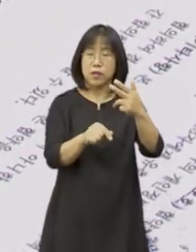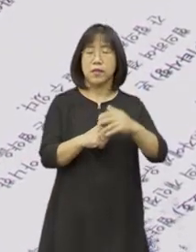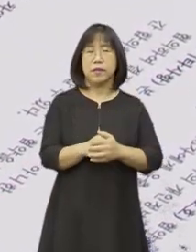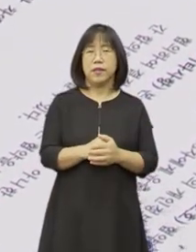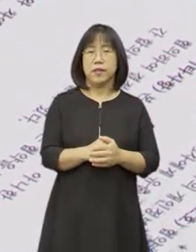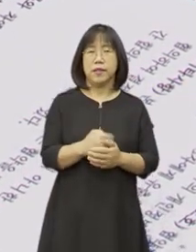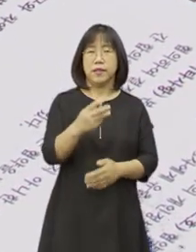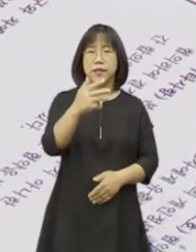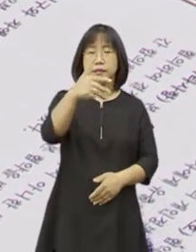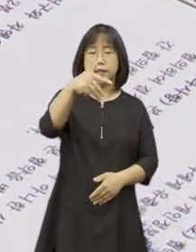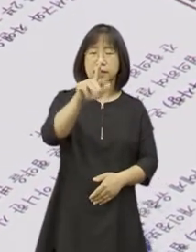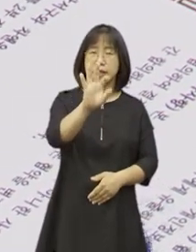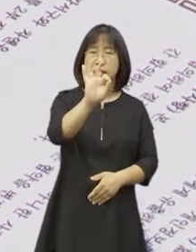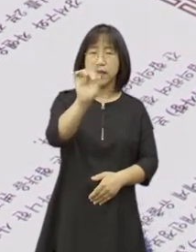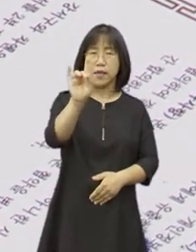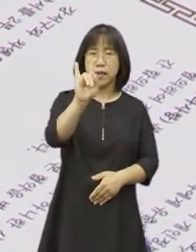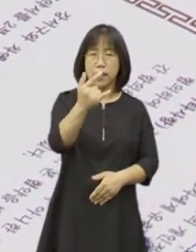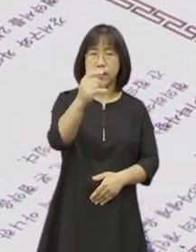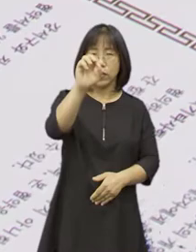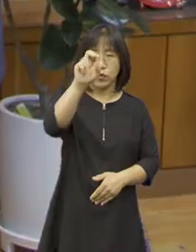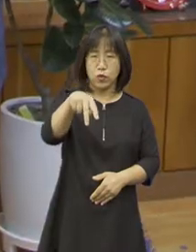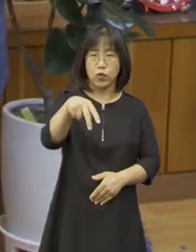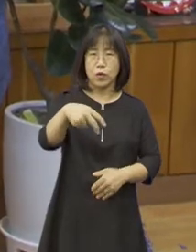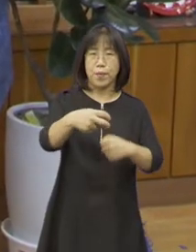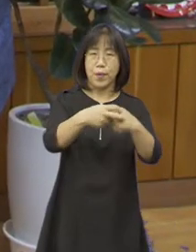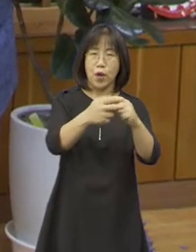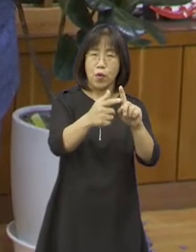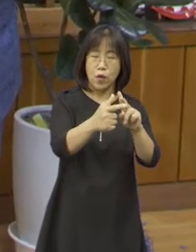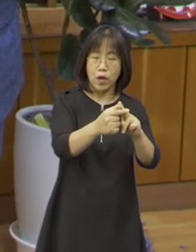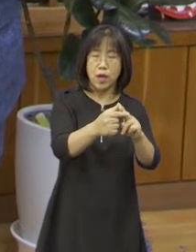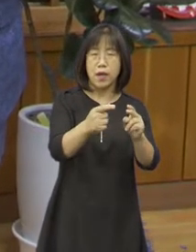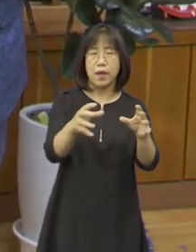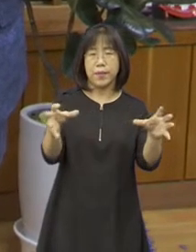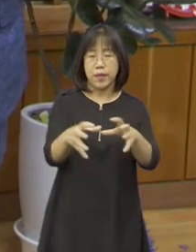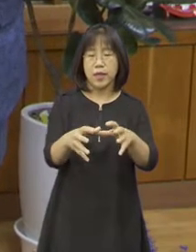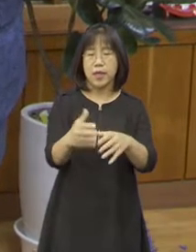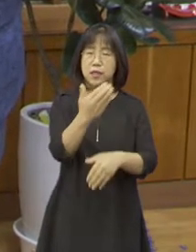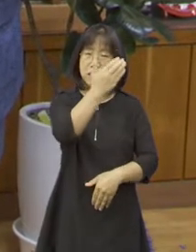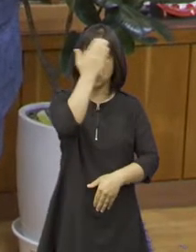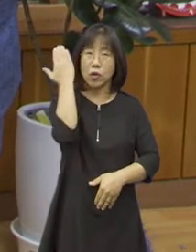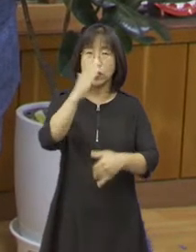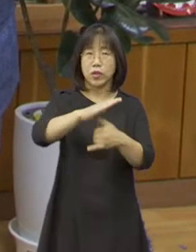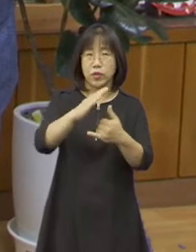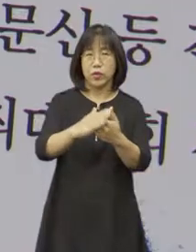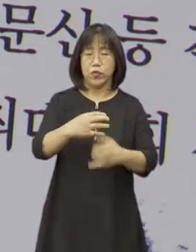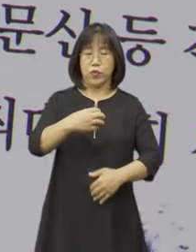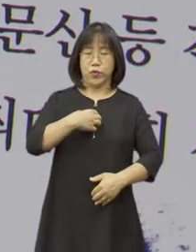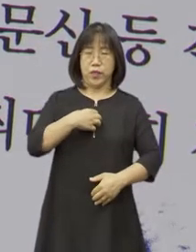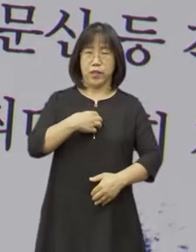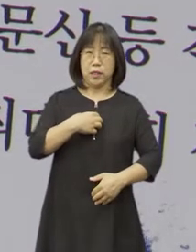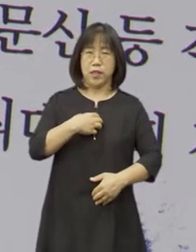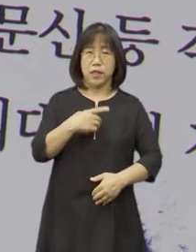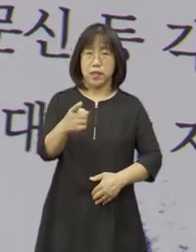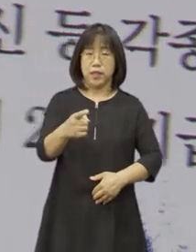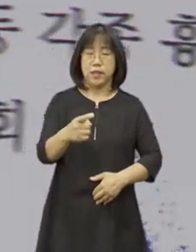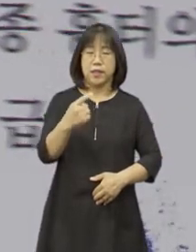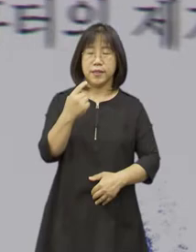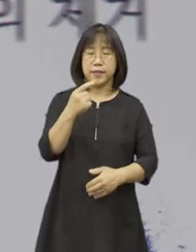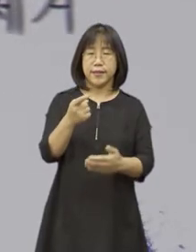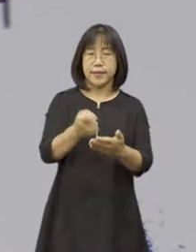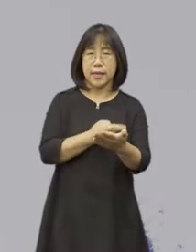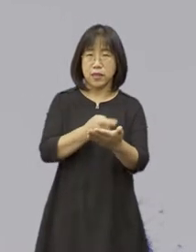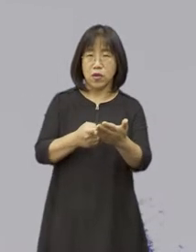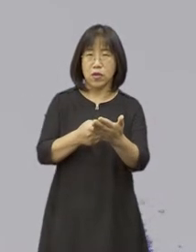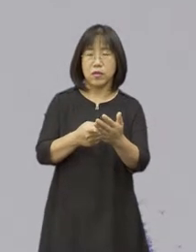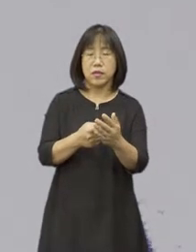차인유 클리닉과 리본 프로젝트 업무 협약을 체결하고 위기 청소년의 신체적 상처를 지우는 시술 비용을